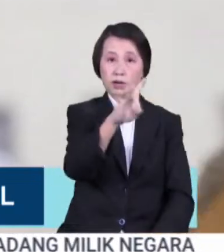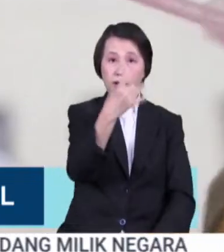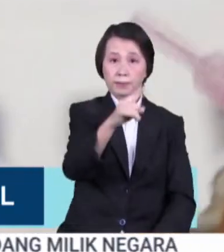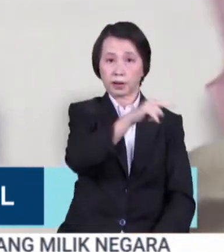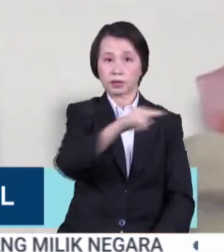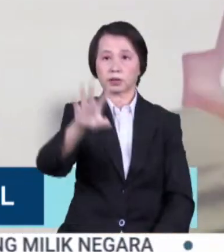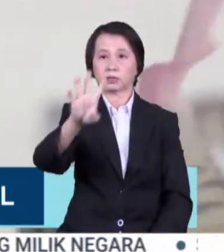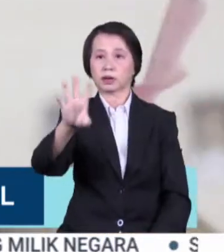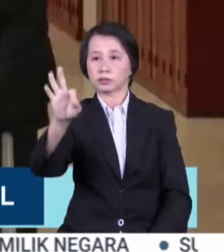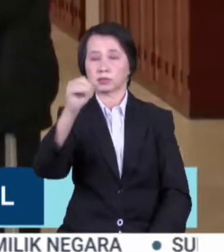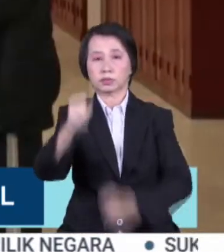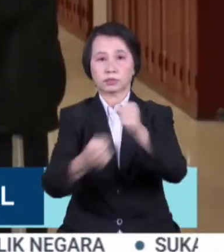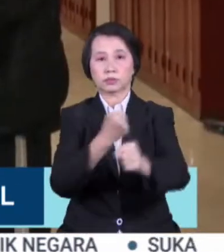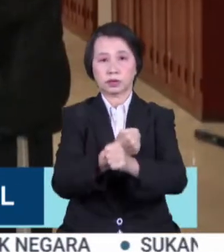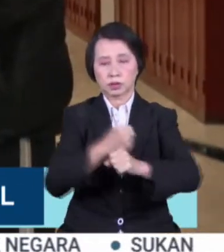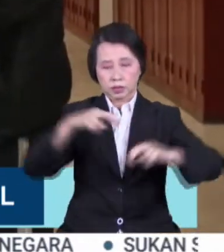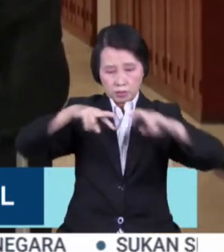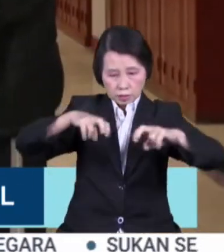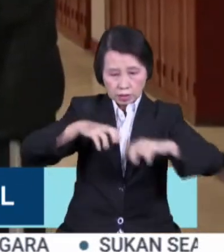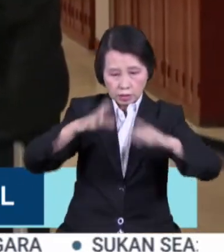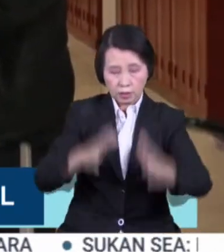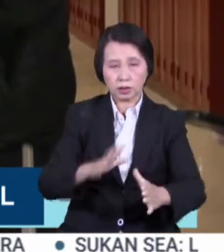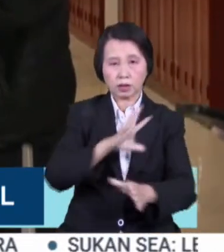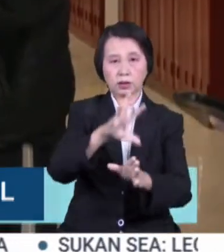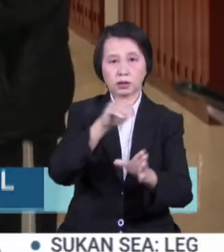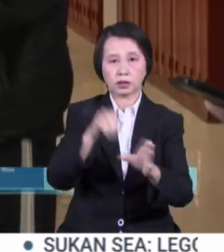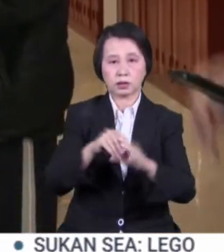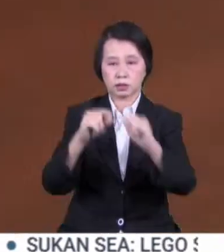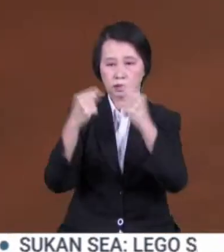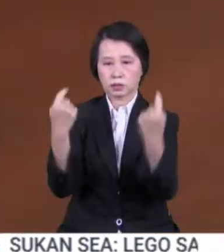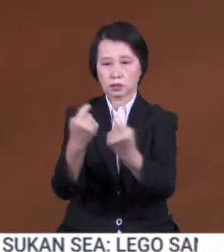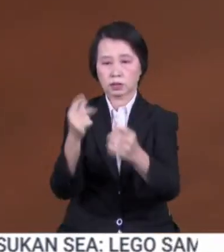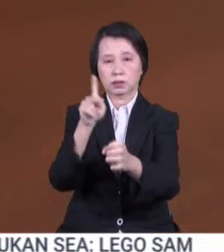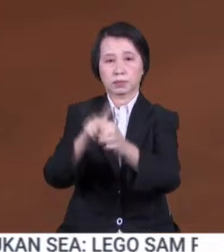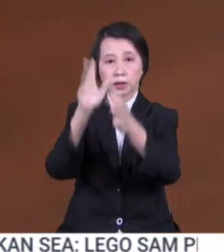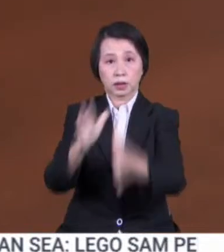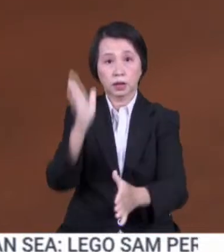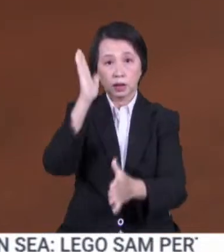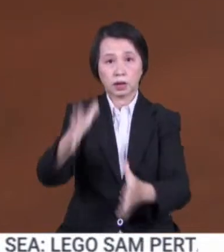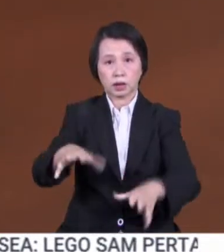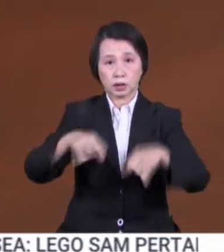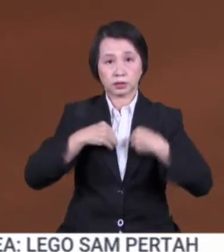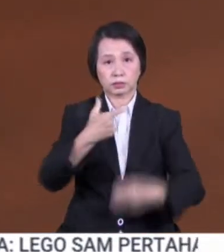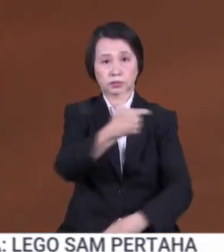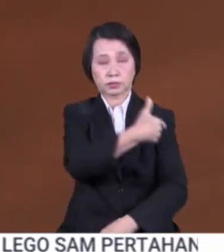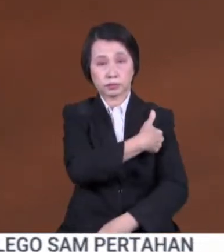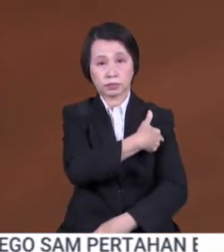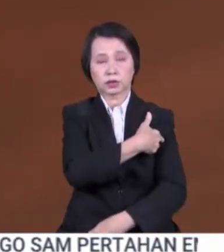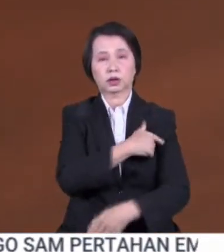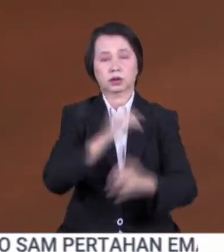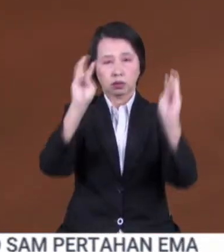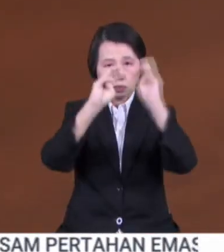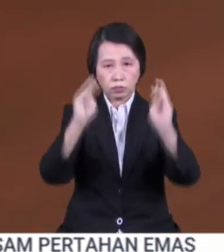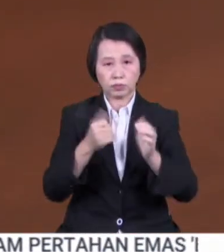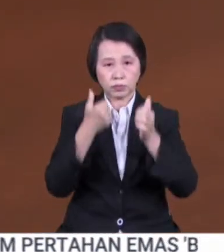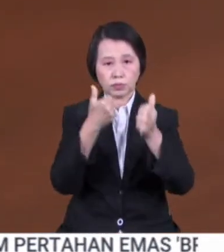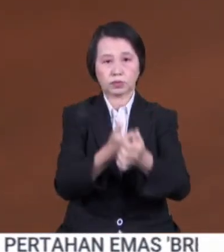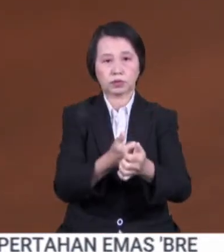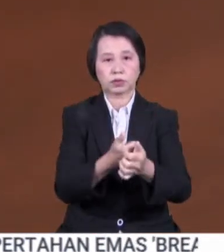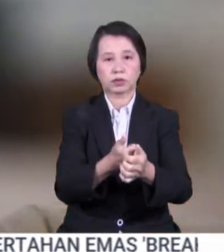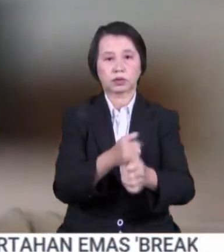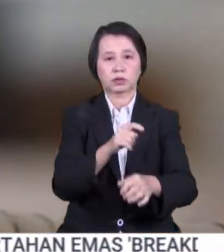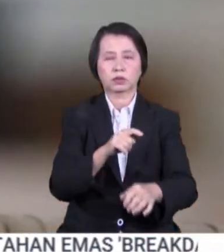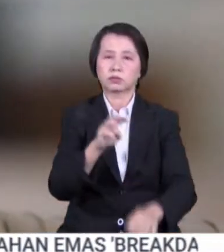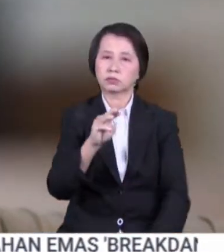hingga 49 tahun. Kajian itu juga merangkumi sekumpulan peserta yang akan menerima vaksin influenza bermusim quadrivalent